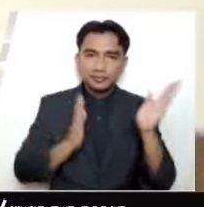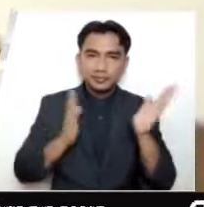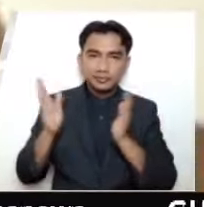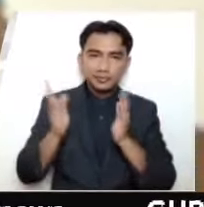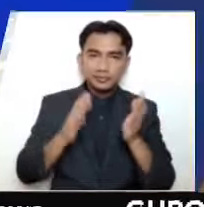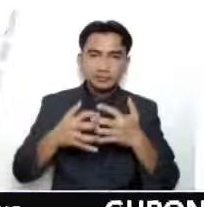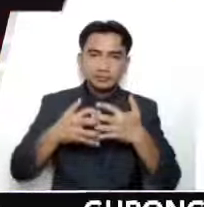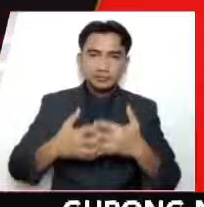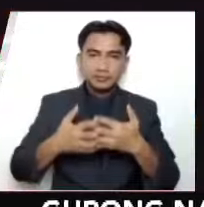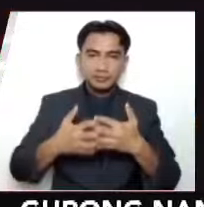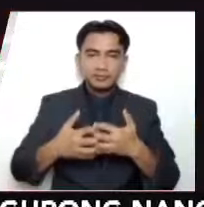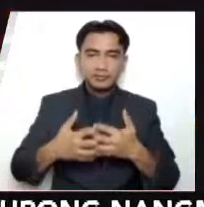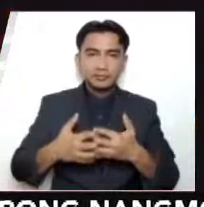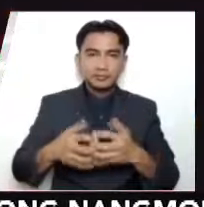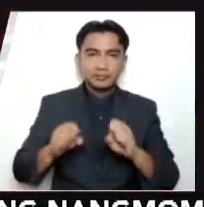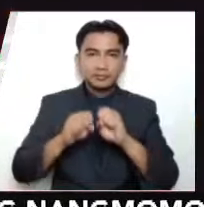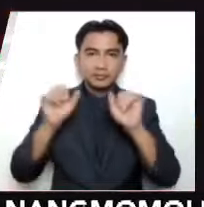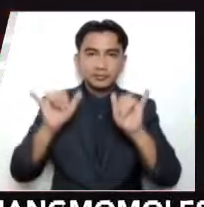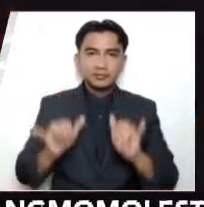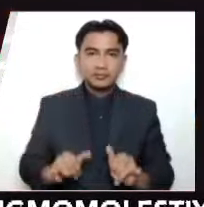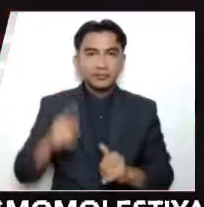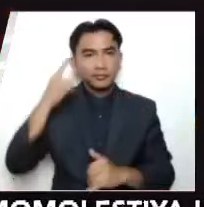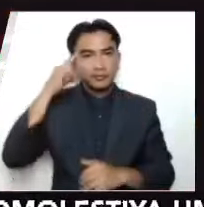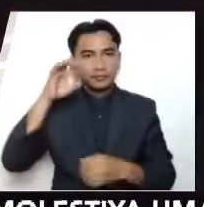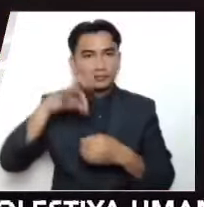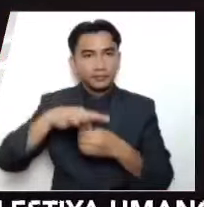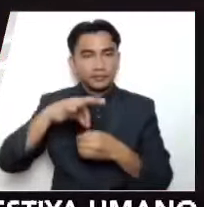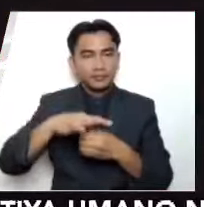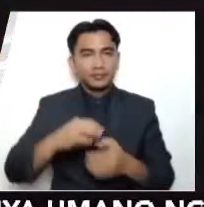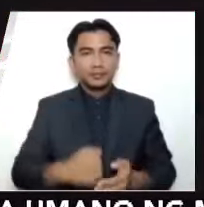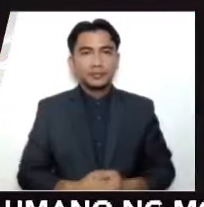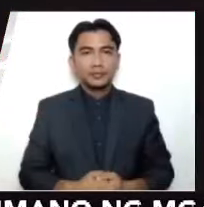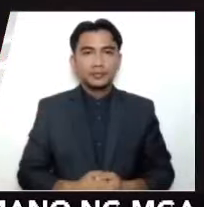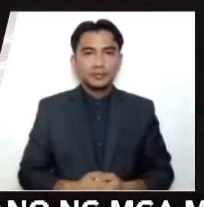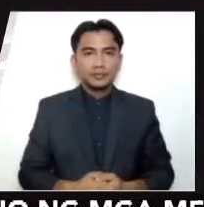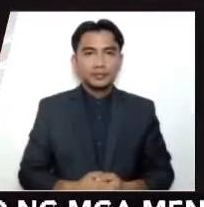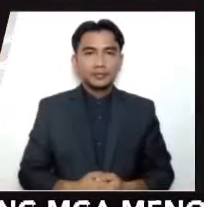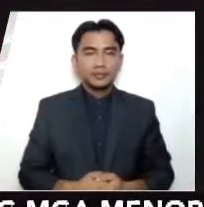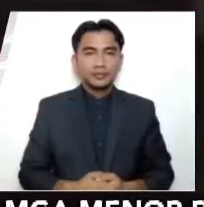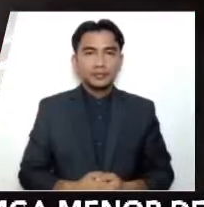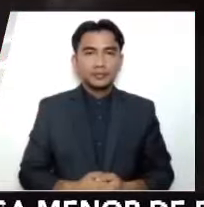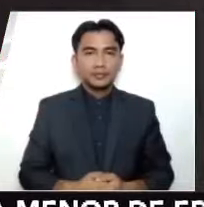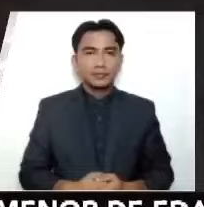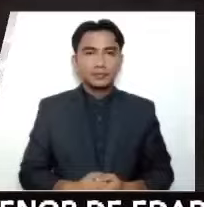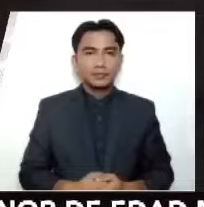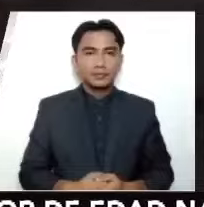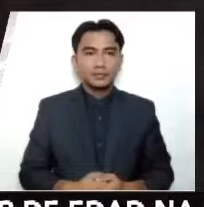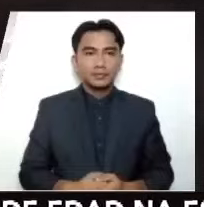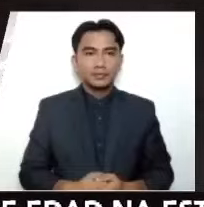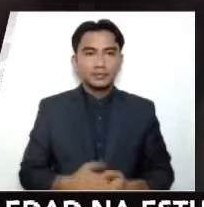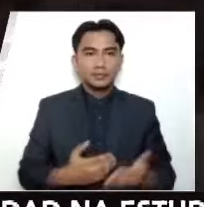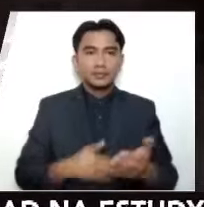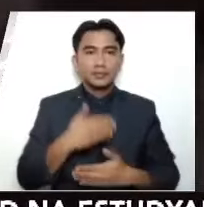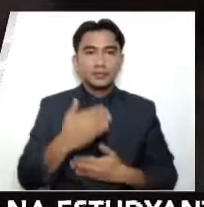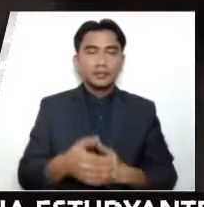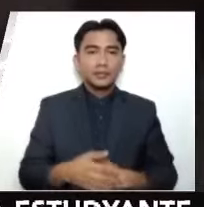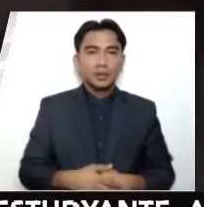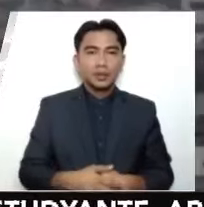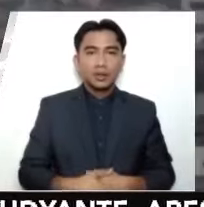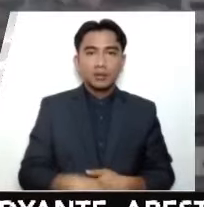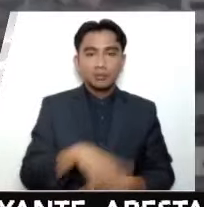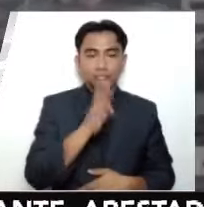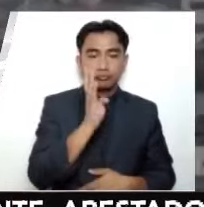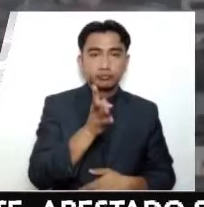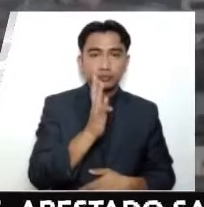election system. hindi bababa sa 40 na sawi dahil